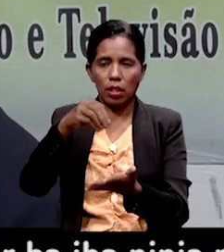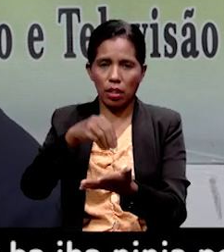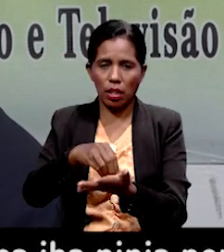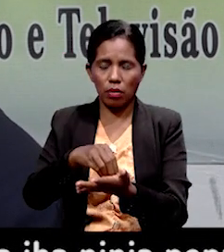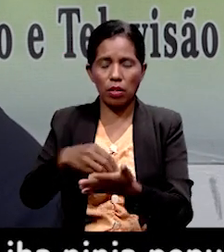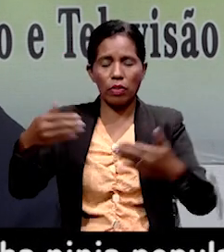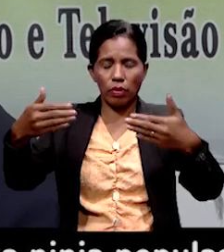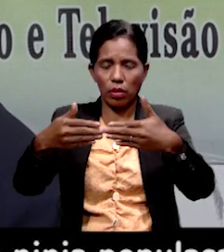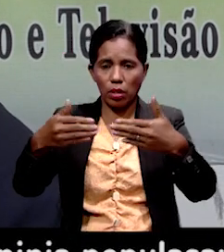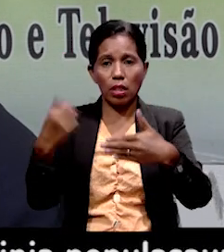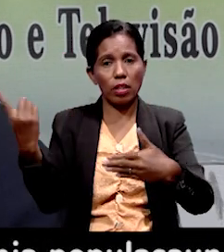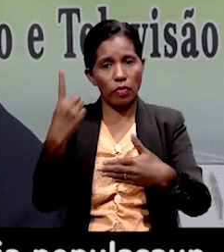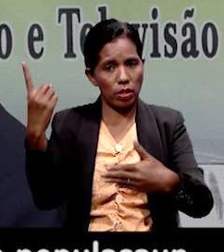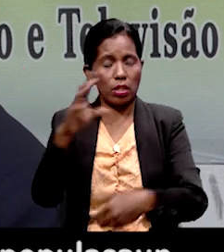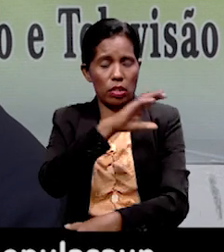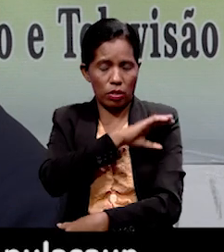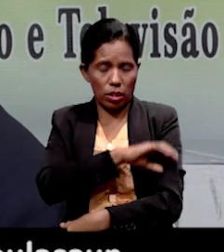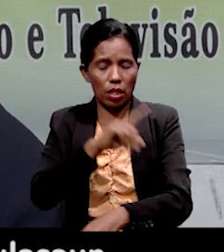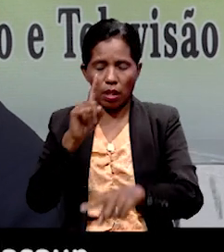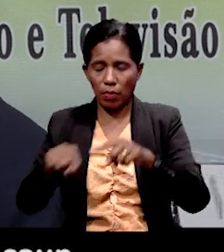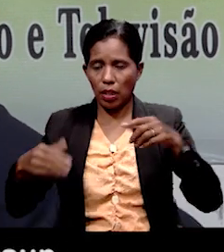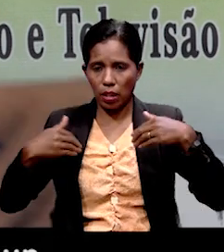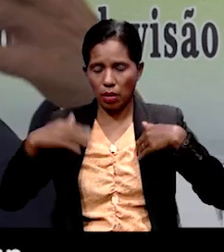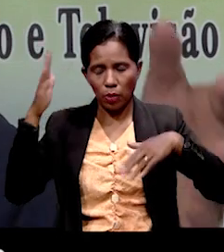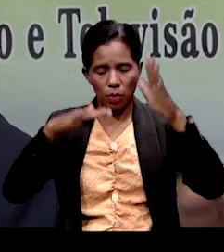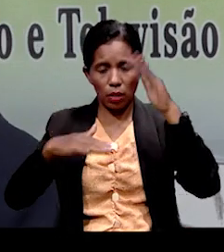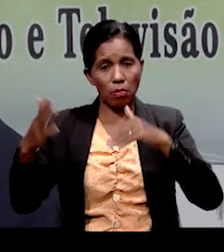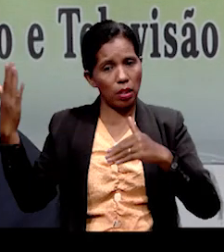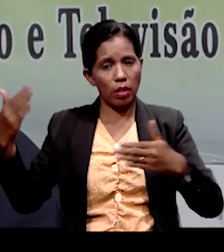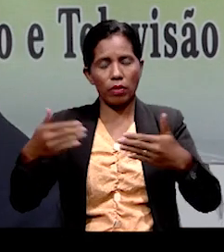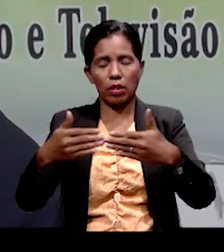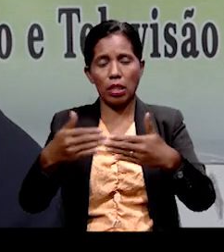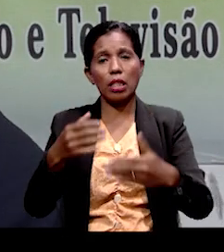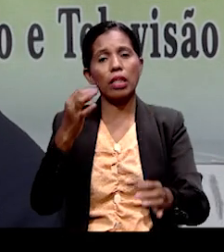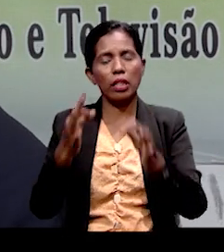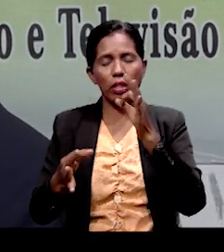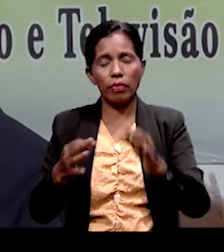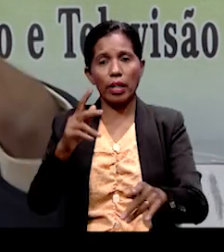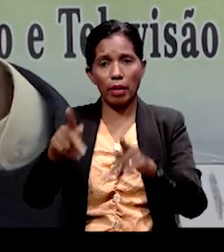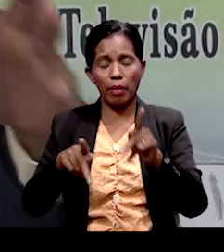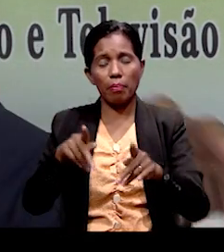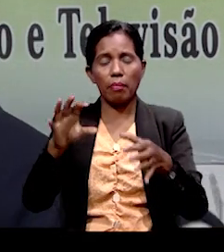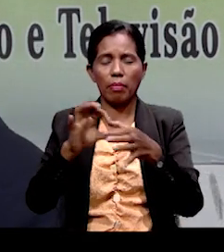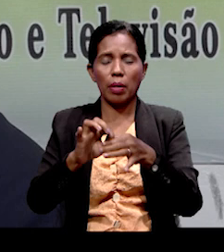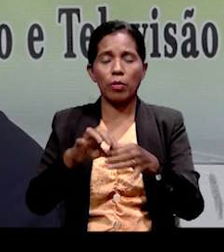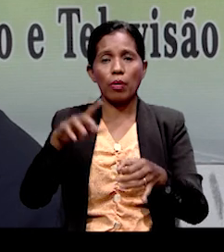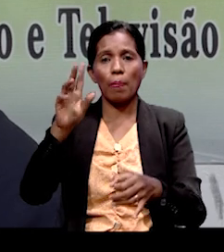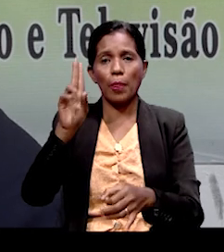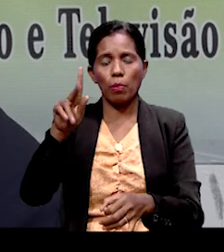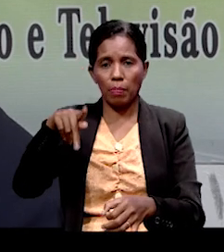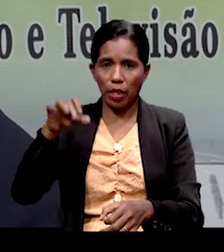frontera permanten siguransi ni, label ia betul meja frontera. Pertanto, saya ni fasilita, saya ni involve larang, pakai kita identifikan loss